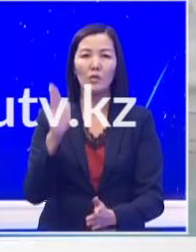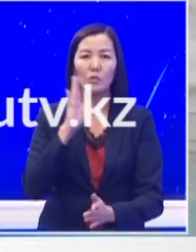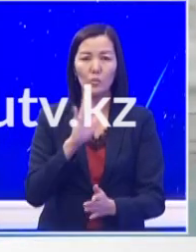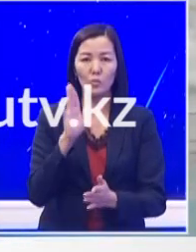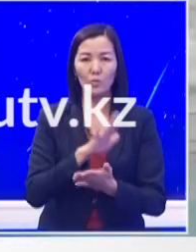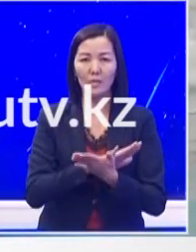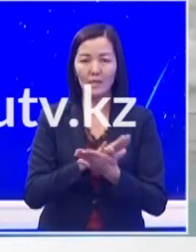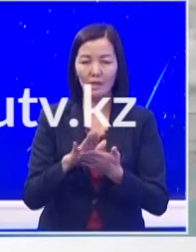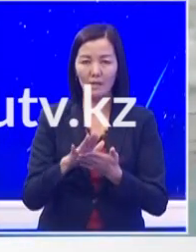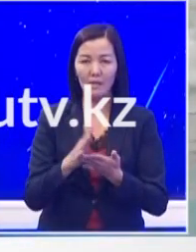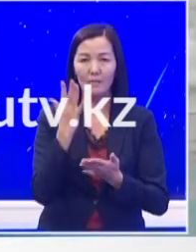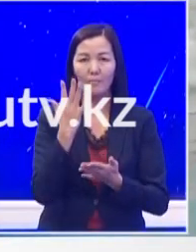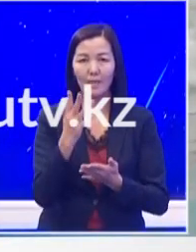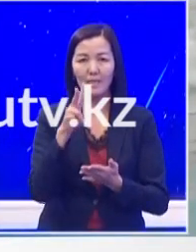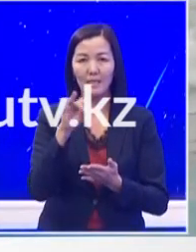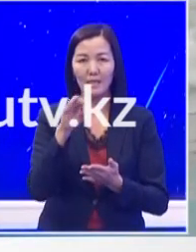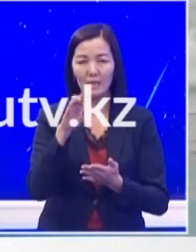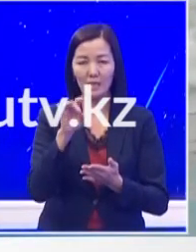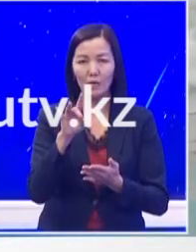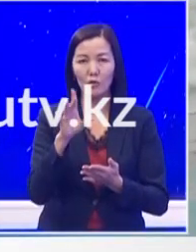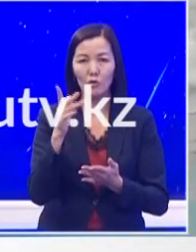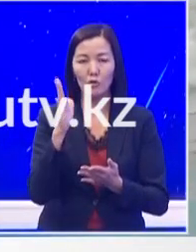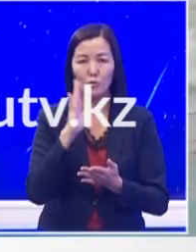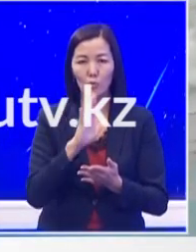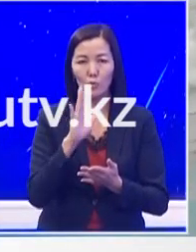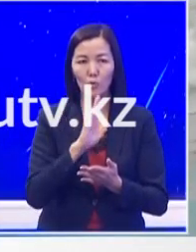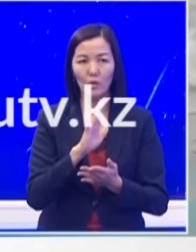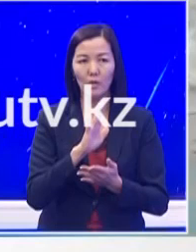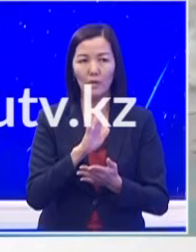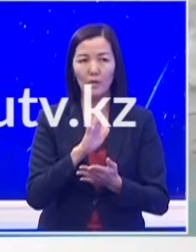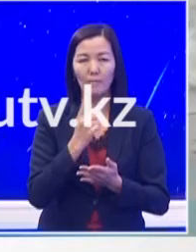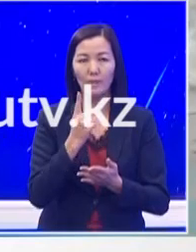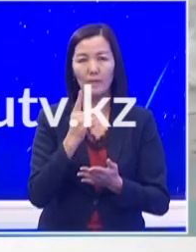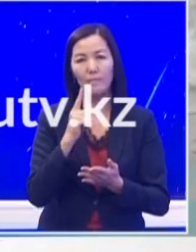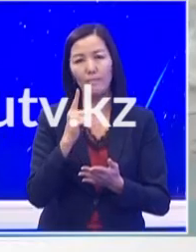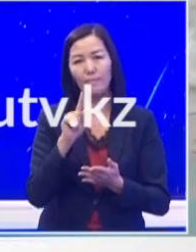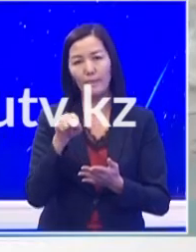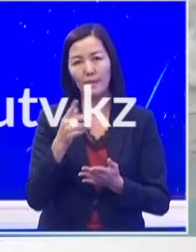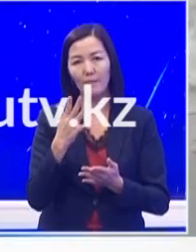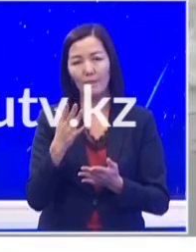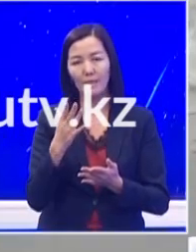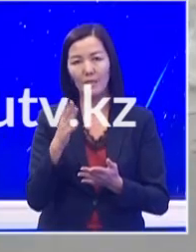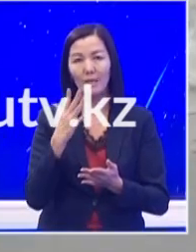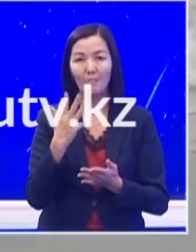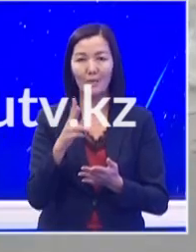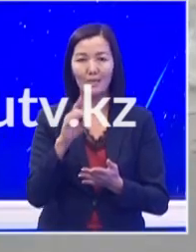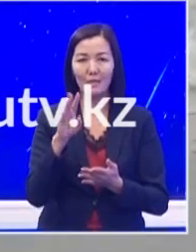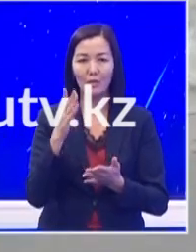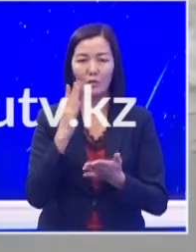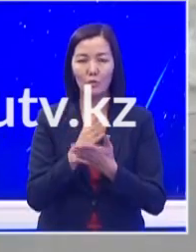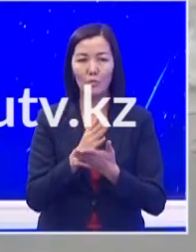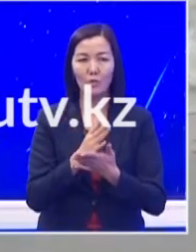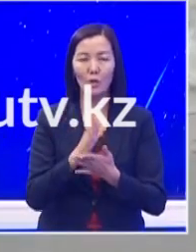жерден бутылкадағы сулар шығады. 0,5, 1 литр, 1,5, 5 литрлік сулар шығады. Бұл шақта